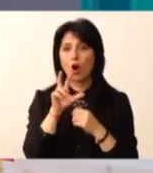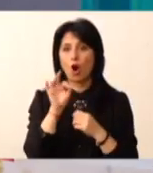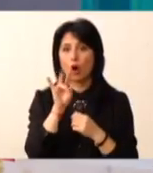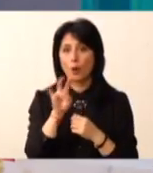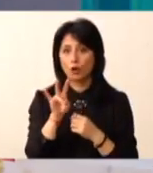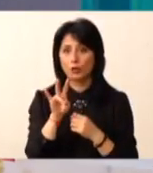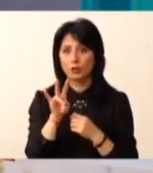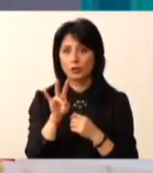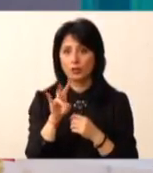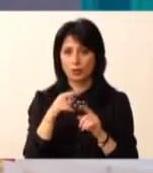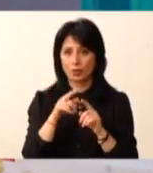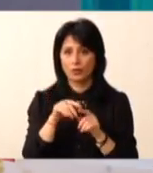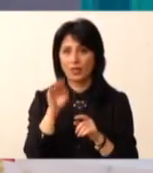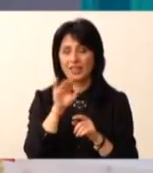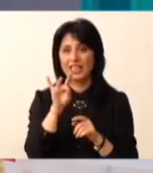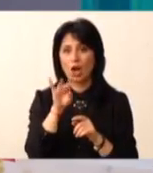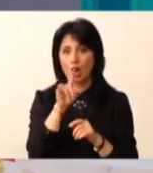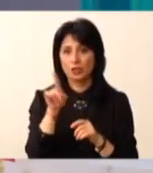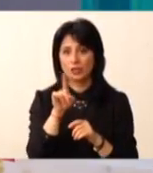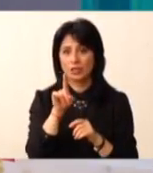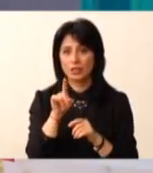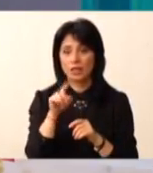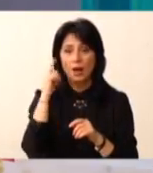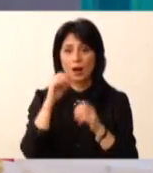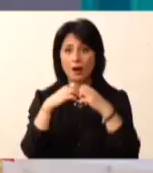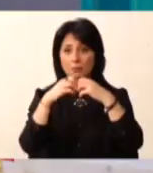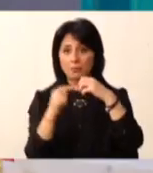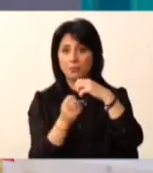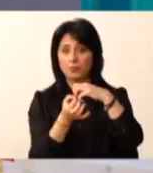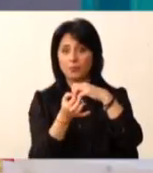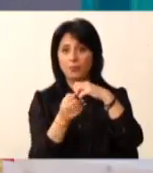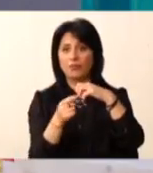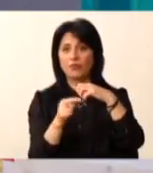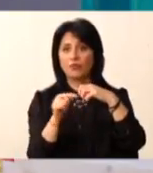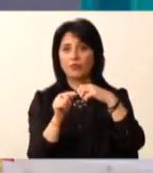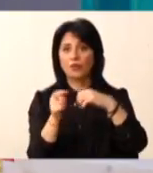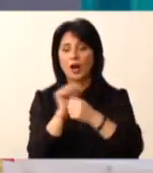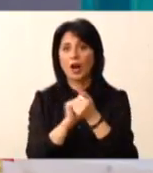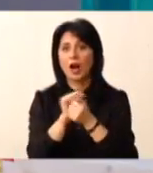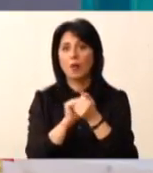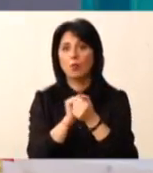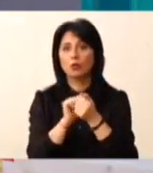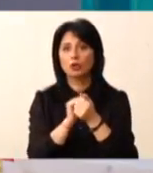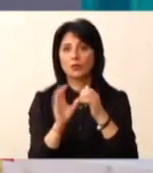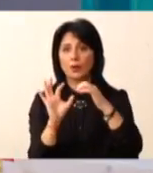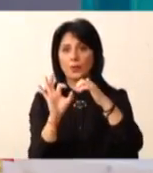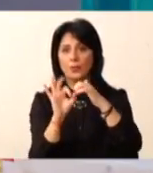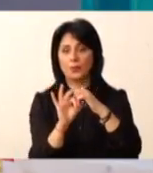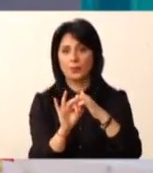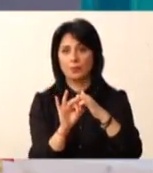დონე, ანუ ვითარდება ჰიპერთიროზი, ჰიპოფიზი თიროტროპული ჰორმონის გამომუშავებას